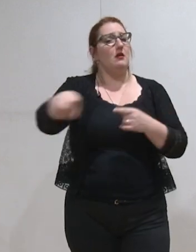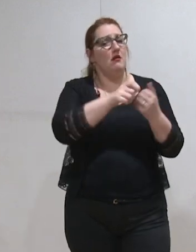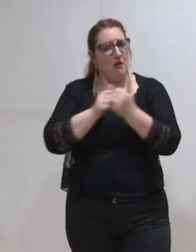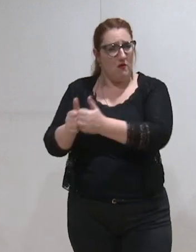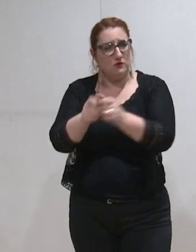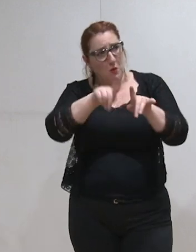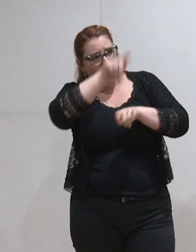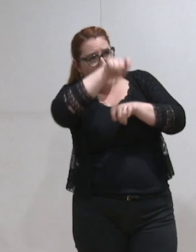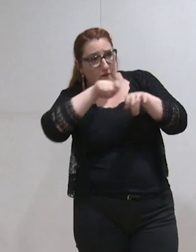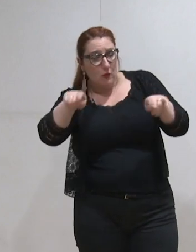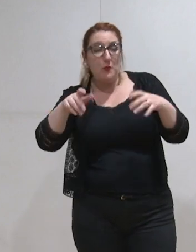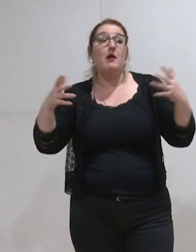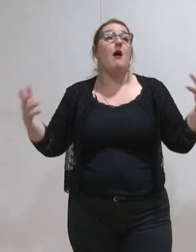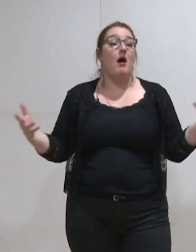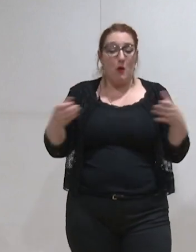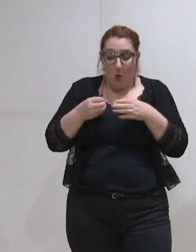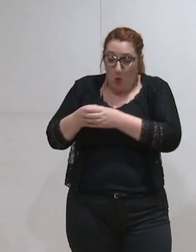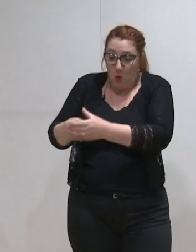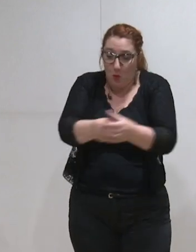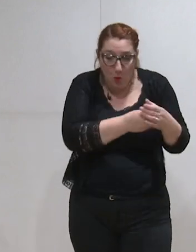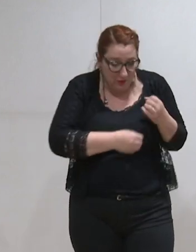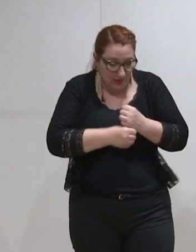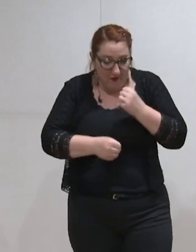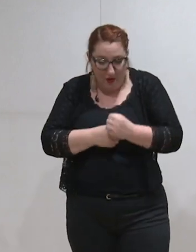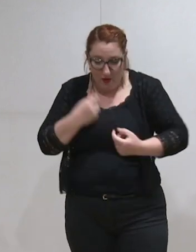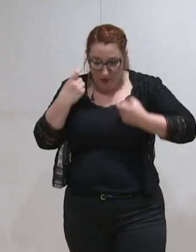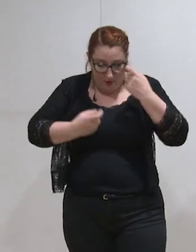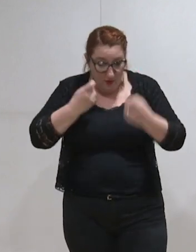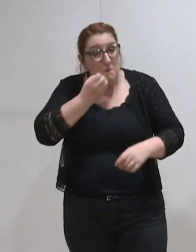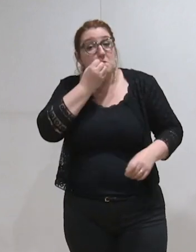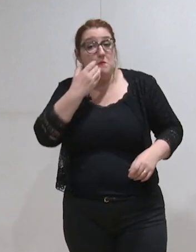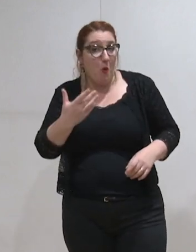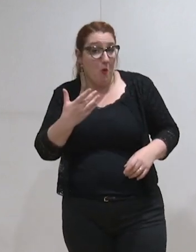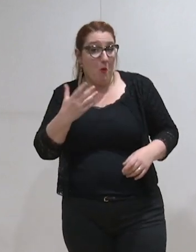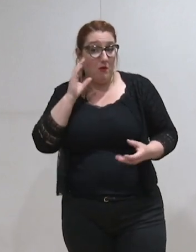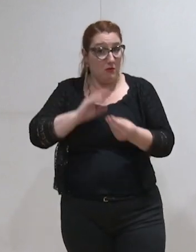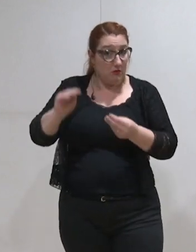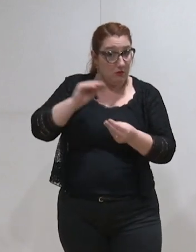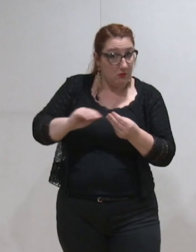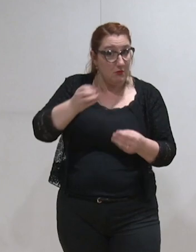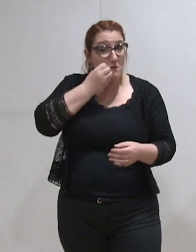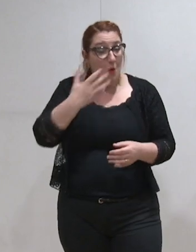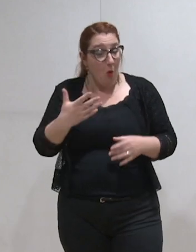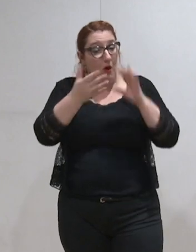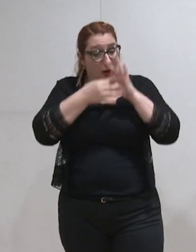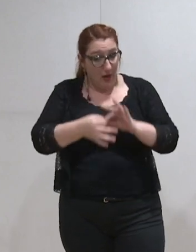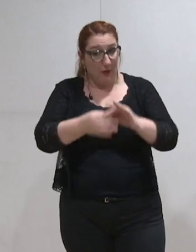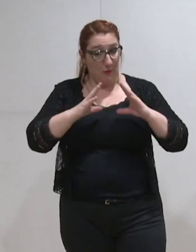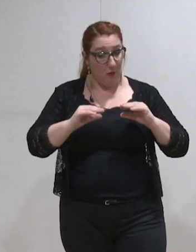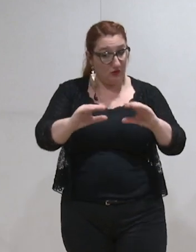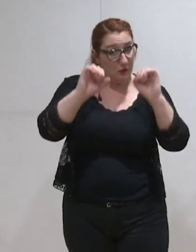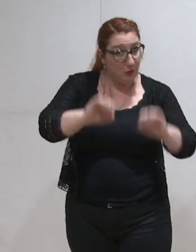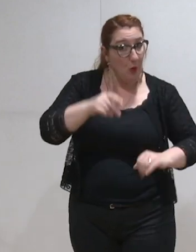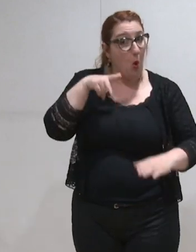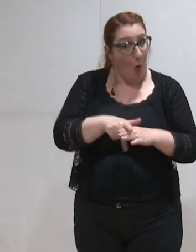effectivement saisi à partir des groupes de travail les questions qu'on se posait et si on pouvait dans de l'opérationnel et prendre une première série de